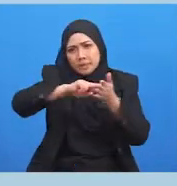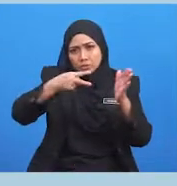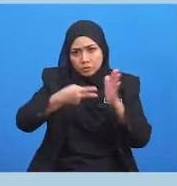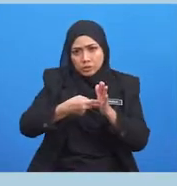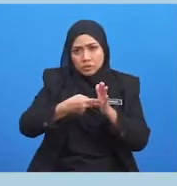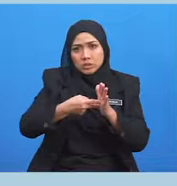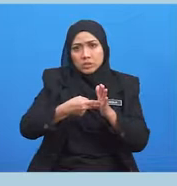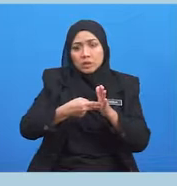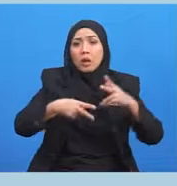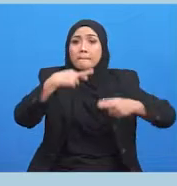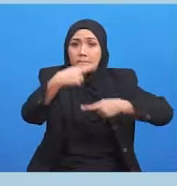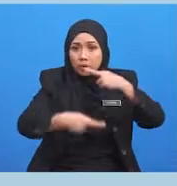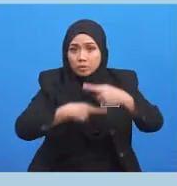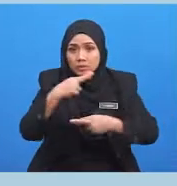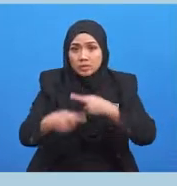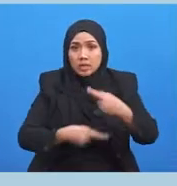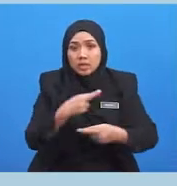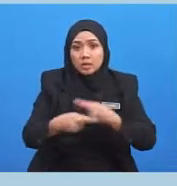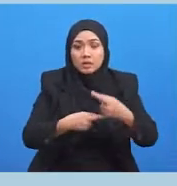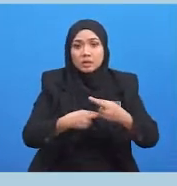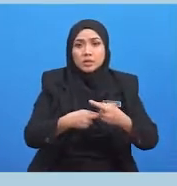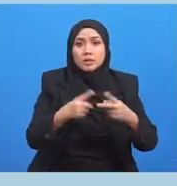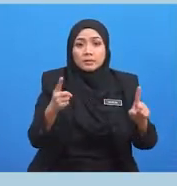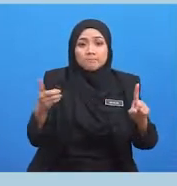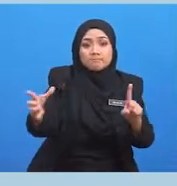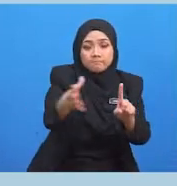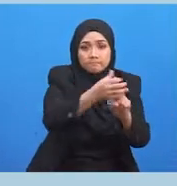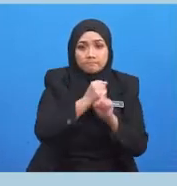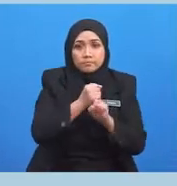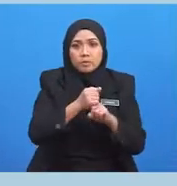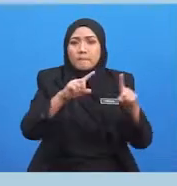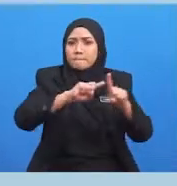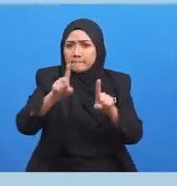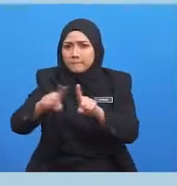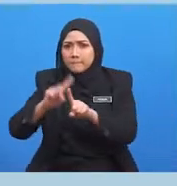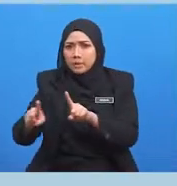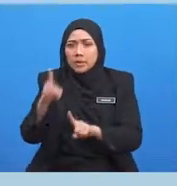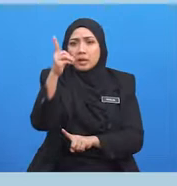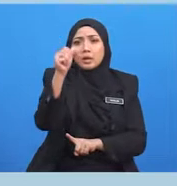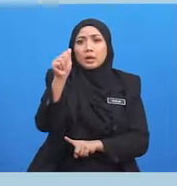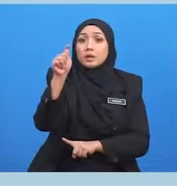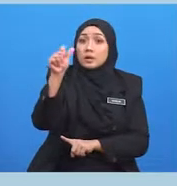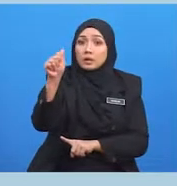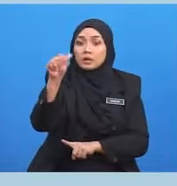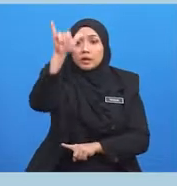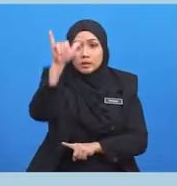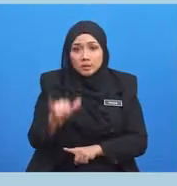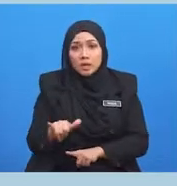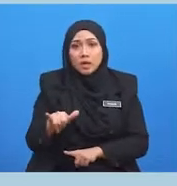Sintesis ialah proses penyatuan pelbagai data yang diperoleh